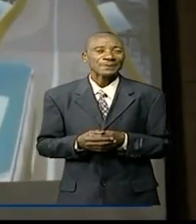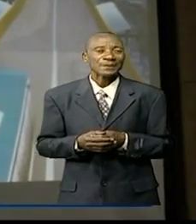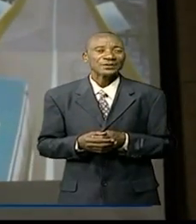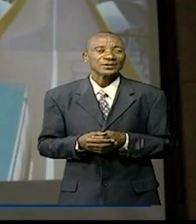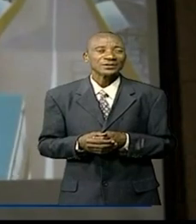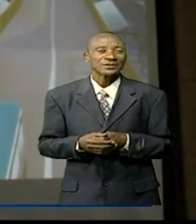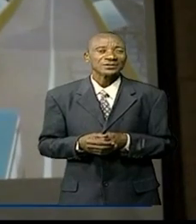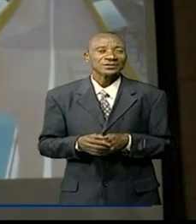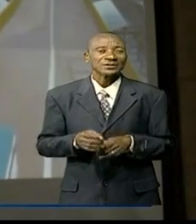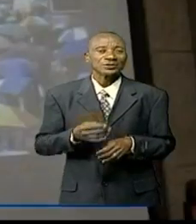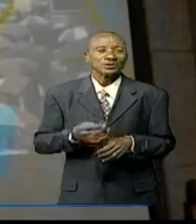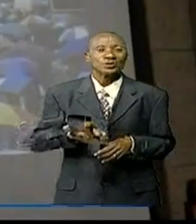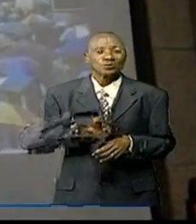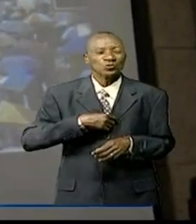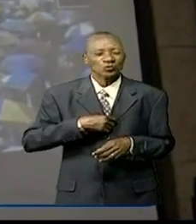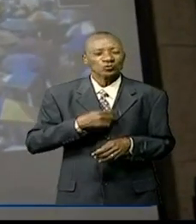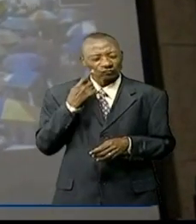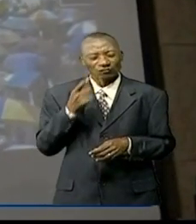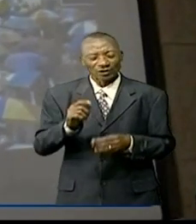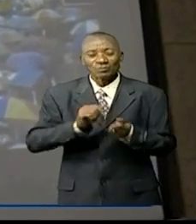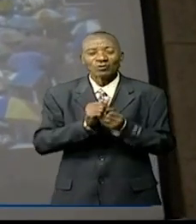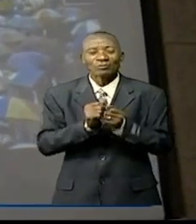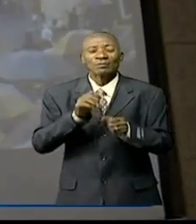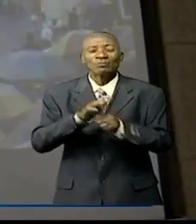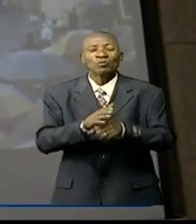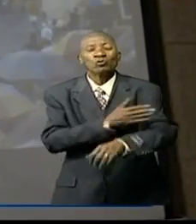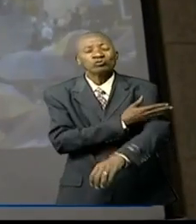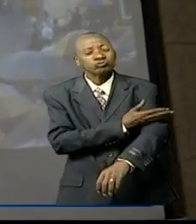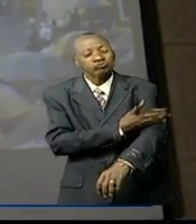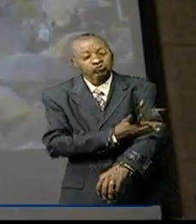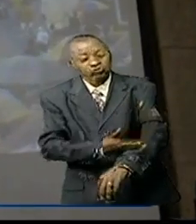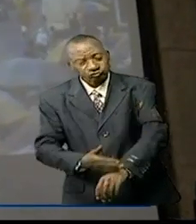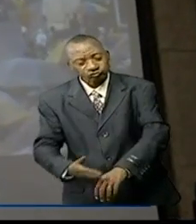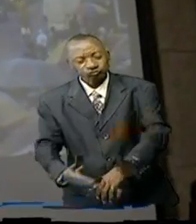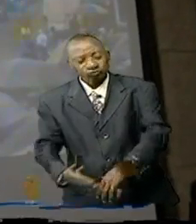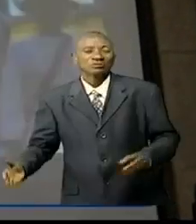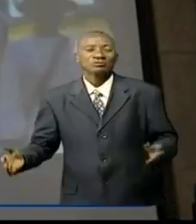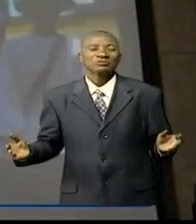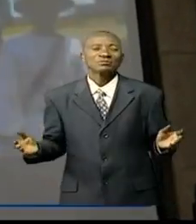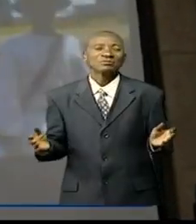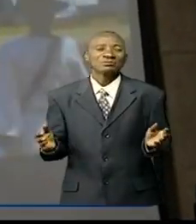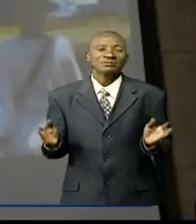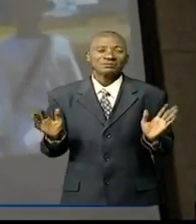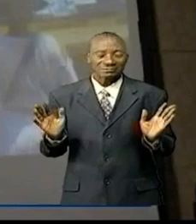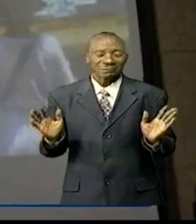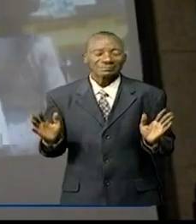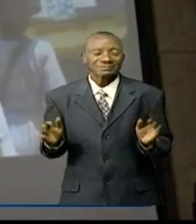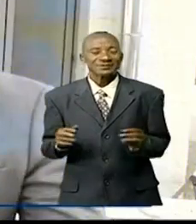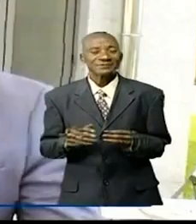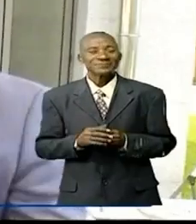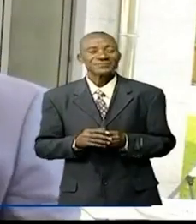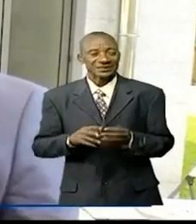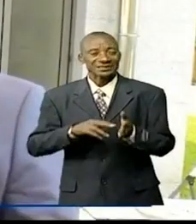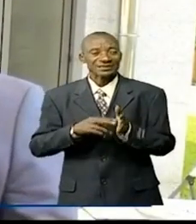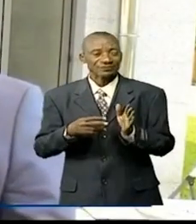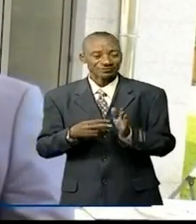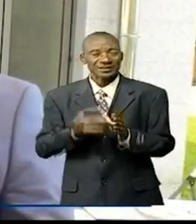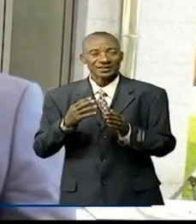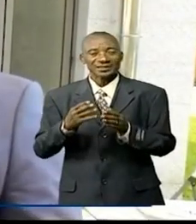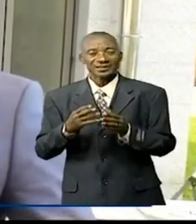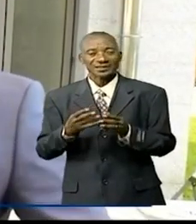la démographie, mais les infrastructures n'ont pas suivi. Ce qui veut dire que dans les jours à